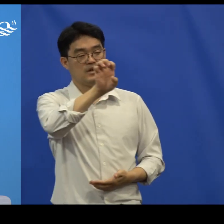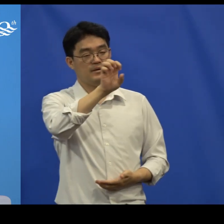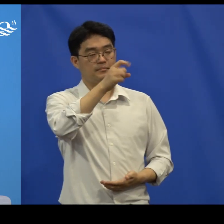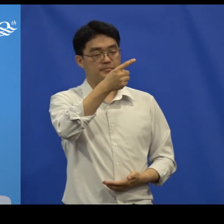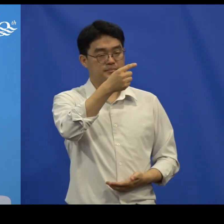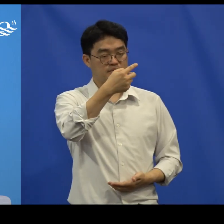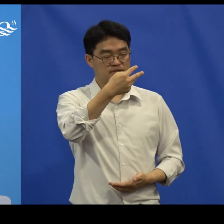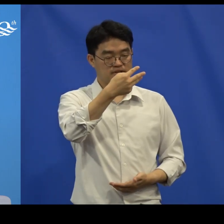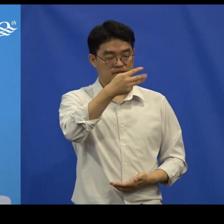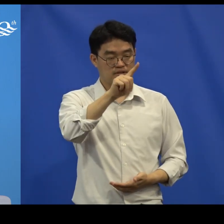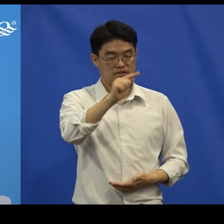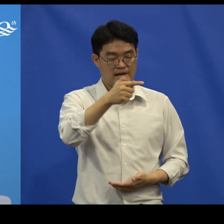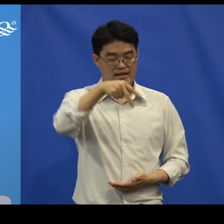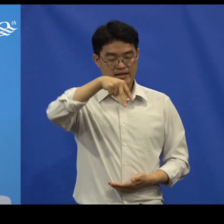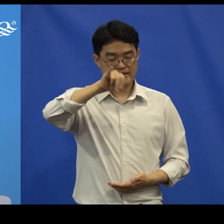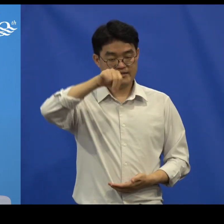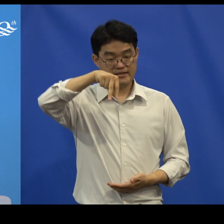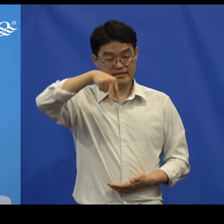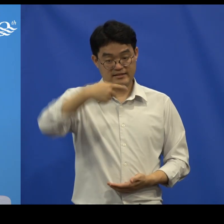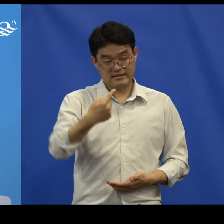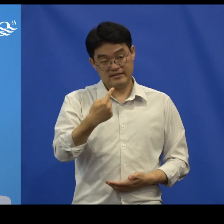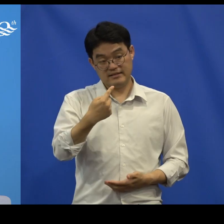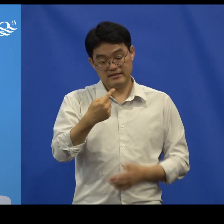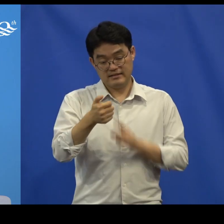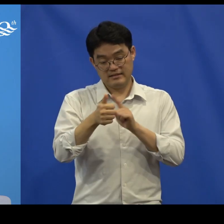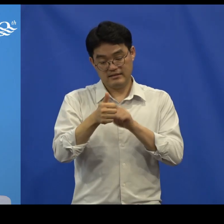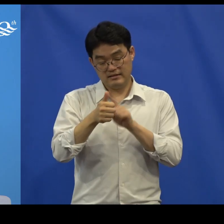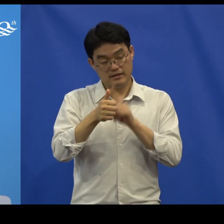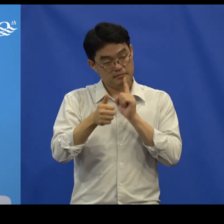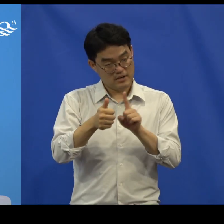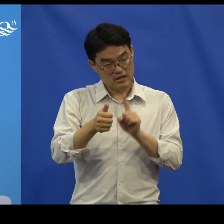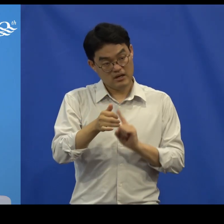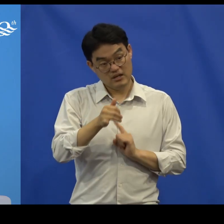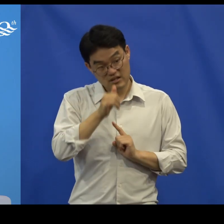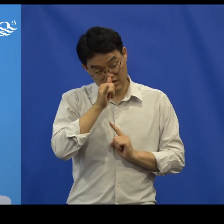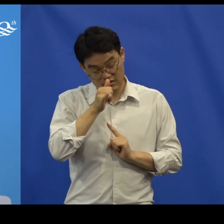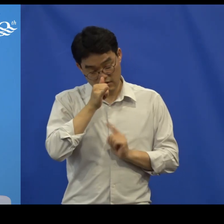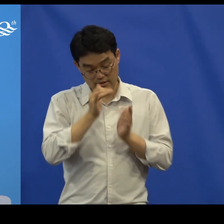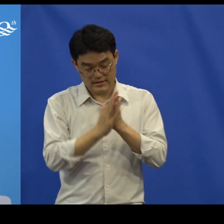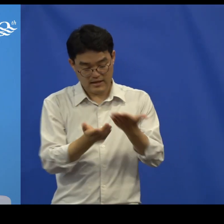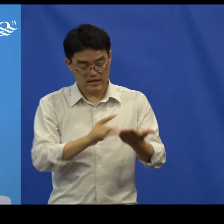분인데 그분이 지은 책 가운데 유명한 책이 그렇다면 우리는 어떻게 살 것인가?